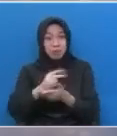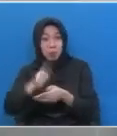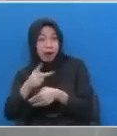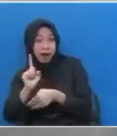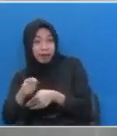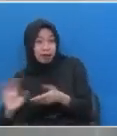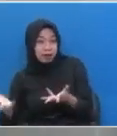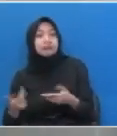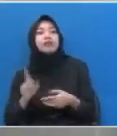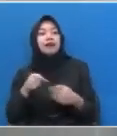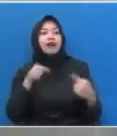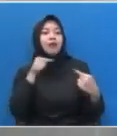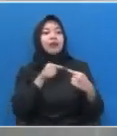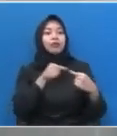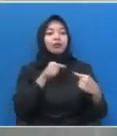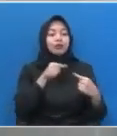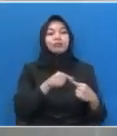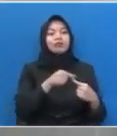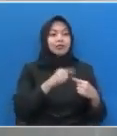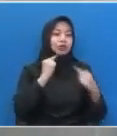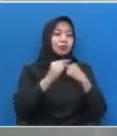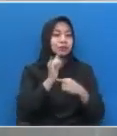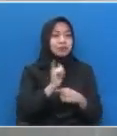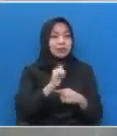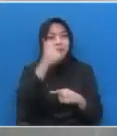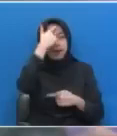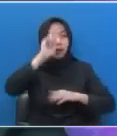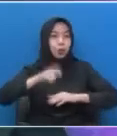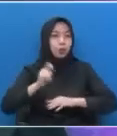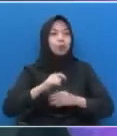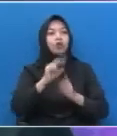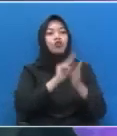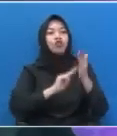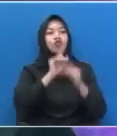pidana Universitas Jenderal Sudirman Nugroho Selamat malam